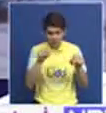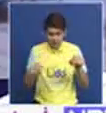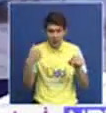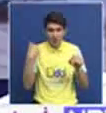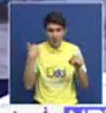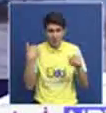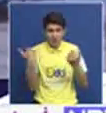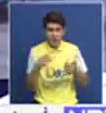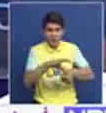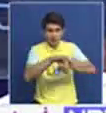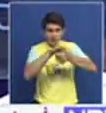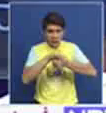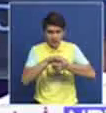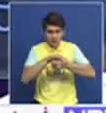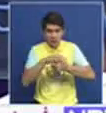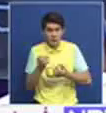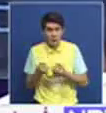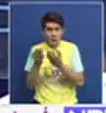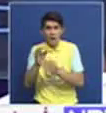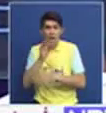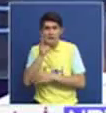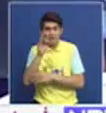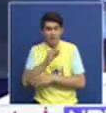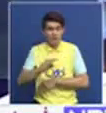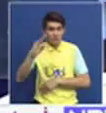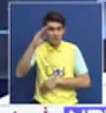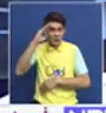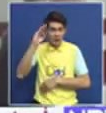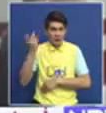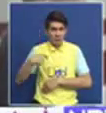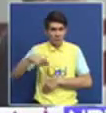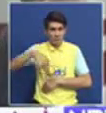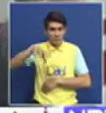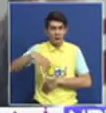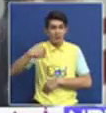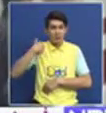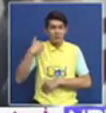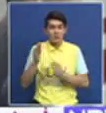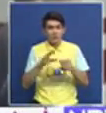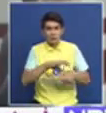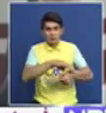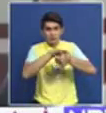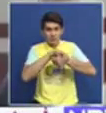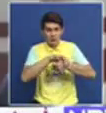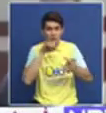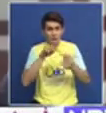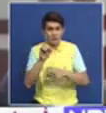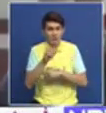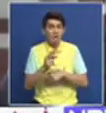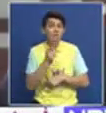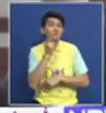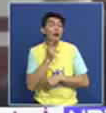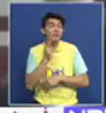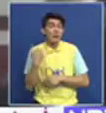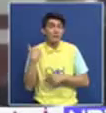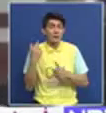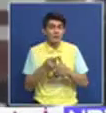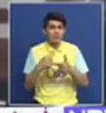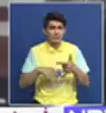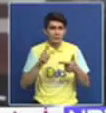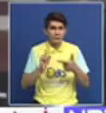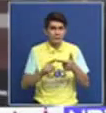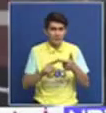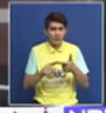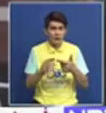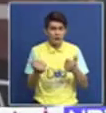ก็ถูกควบคุมตัวไปส่งฟ้องที่ศาลทหารค่ะโดยเจ้าหน้าที่ควบคุมตัวนายอาเดมคาราดักและนายมาเร